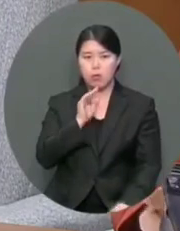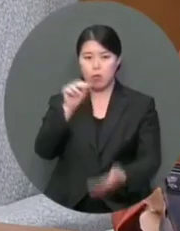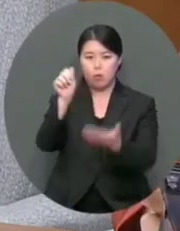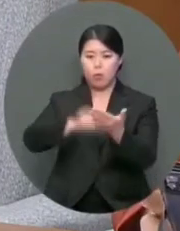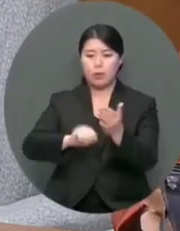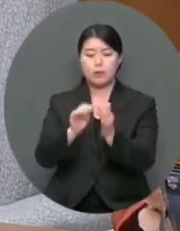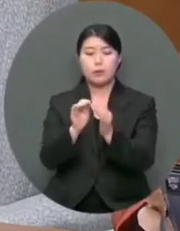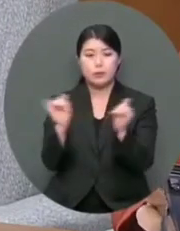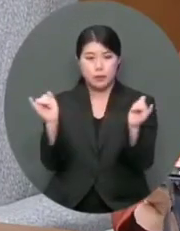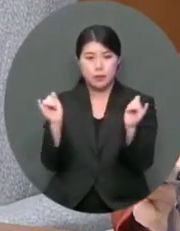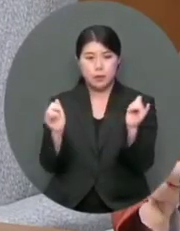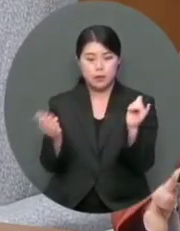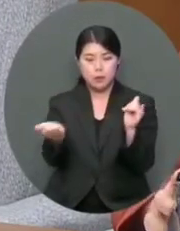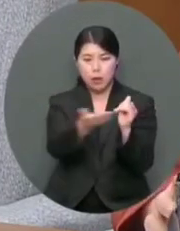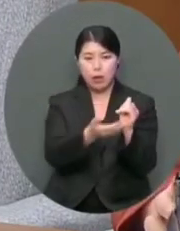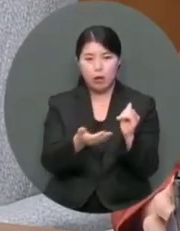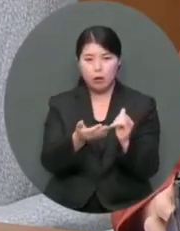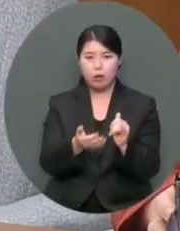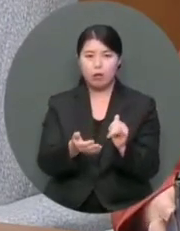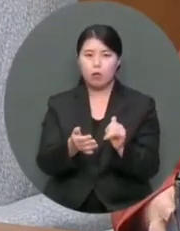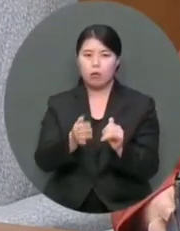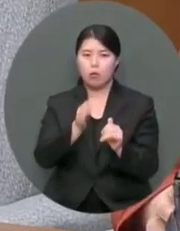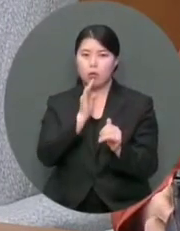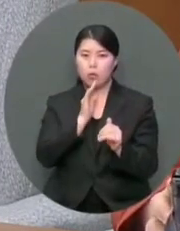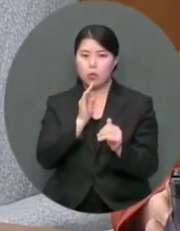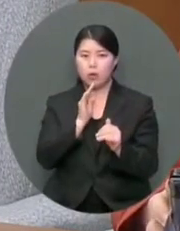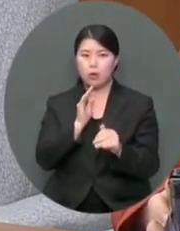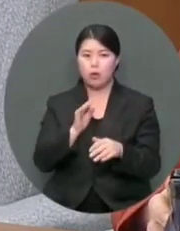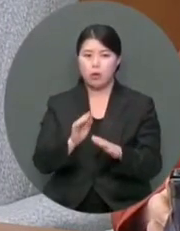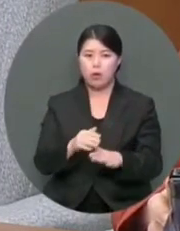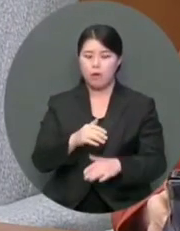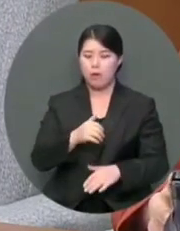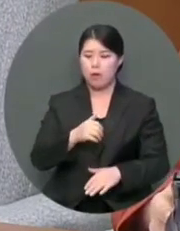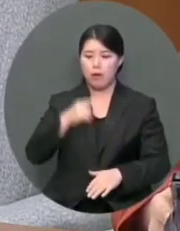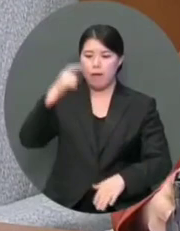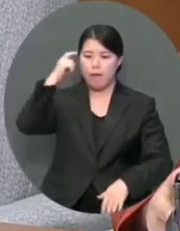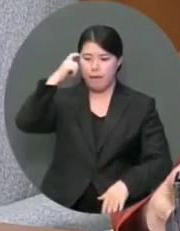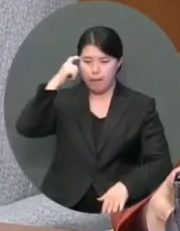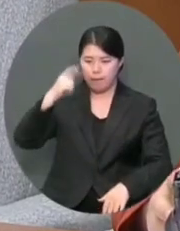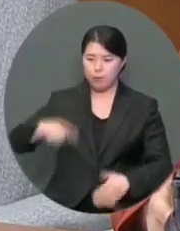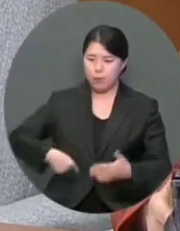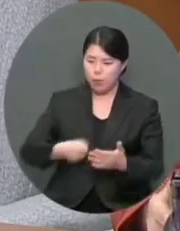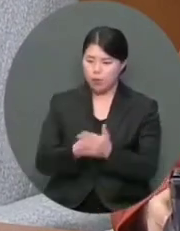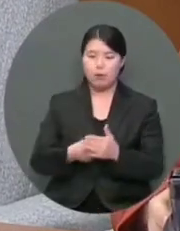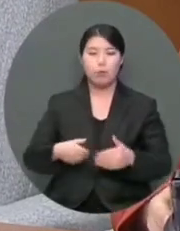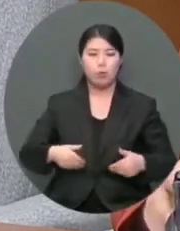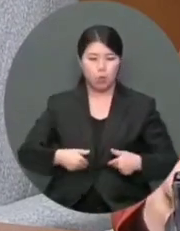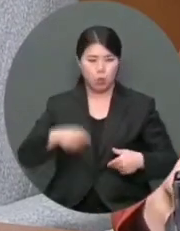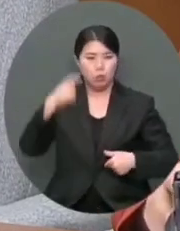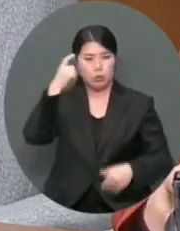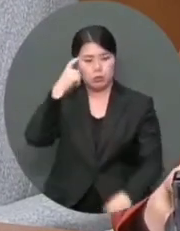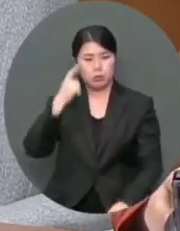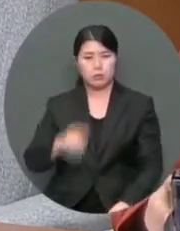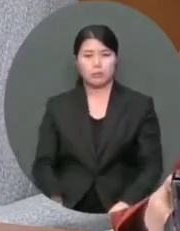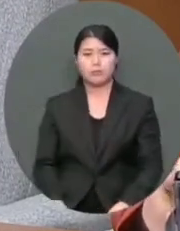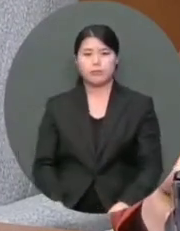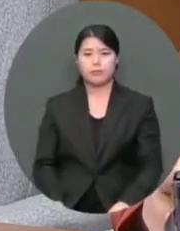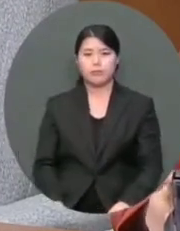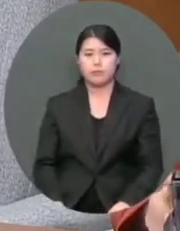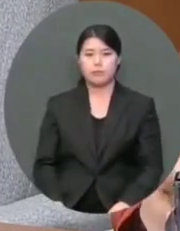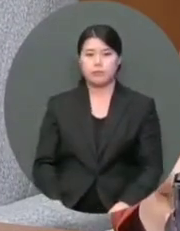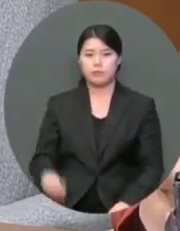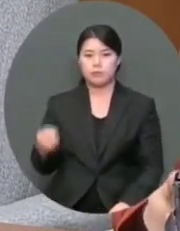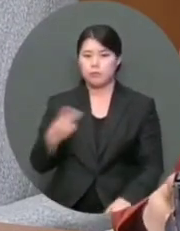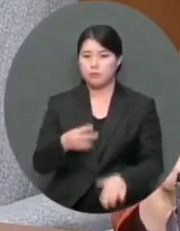판사들이 좀 하나같이 다 투철한 뭐 소명 의식과 용기를 저는 가져야 된다고 생각합니다. 그리고